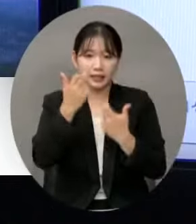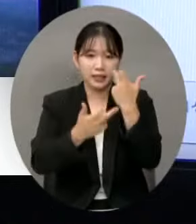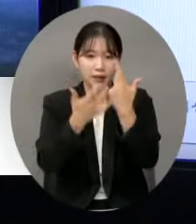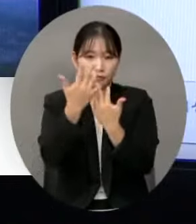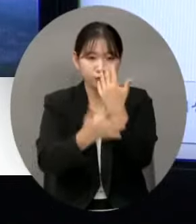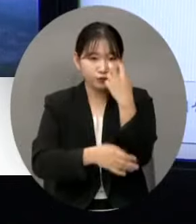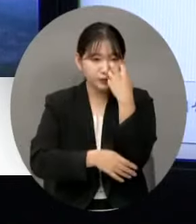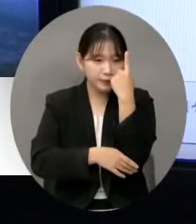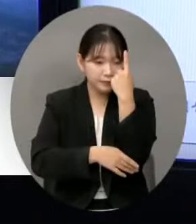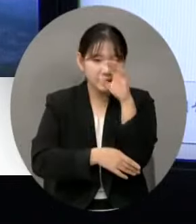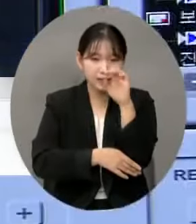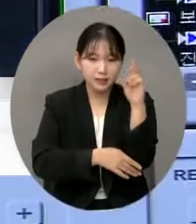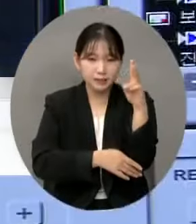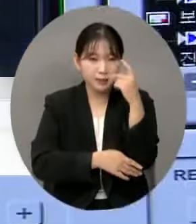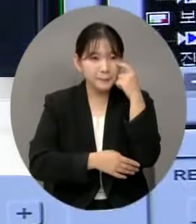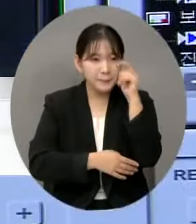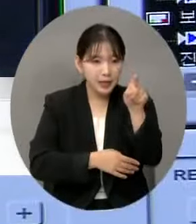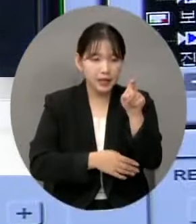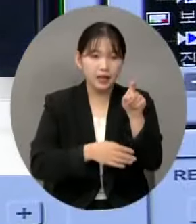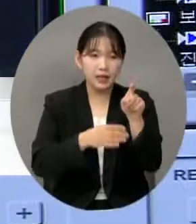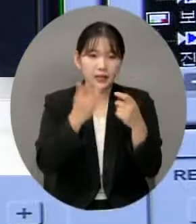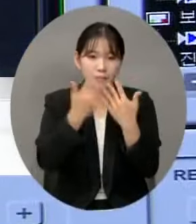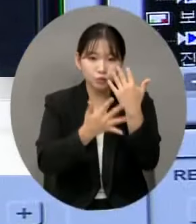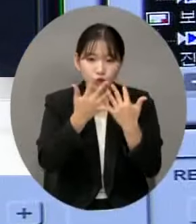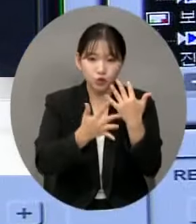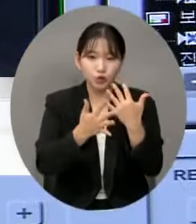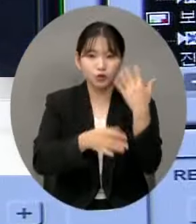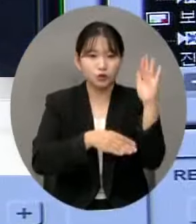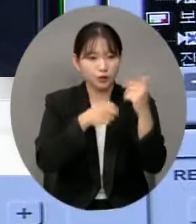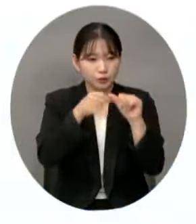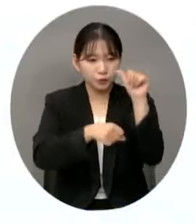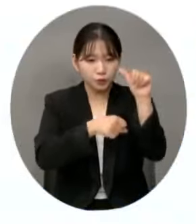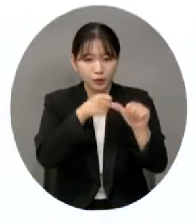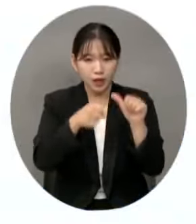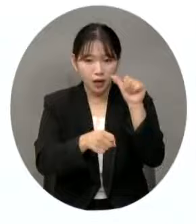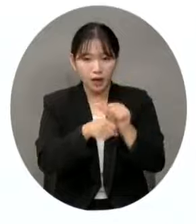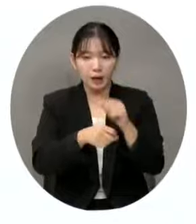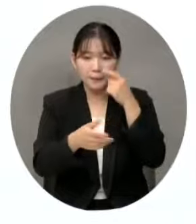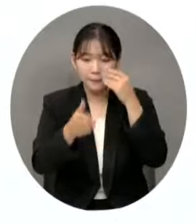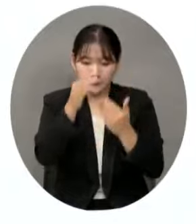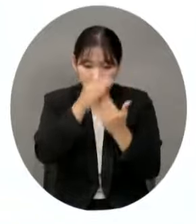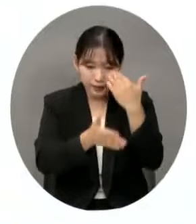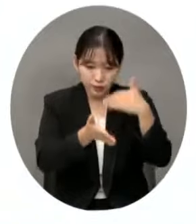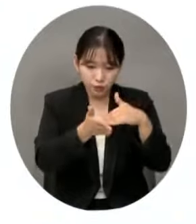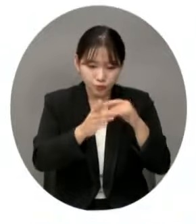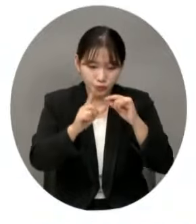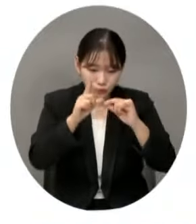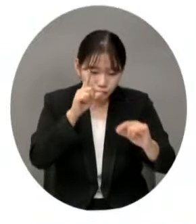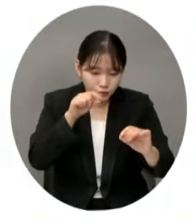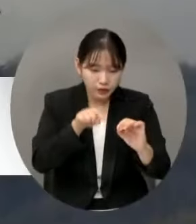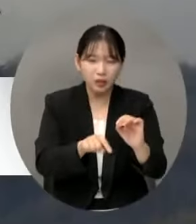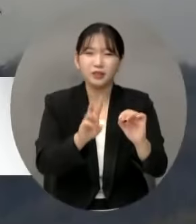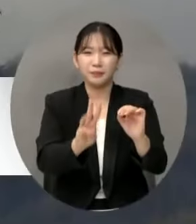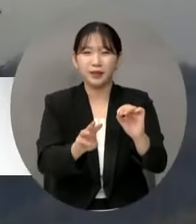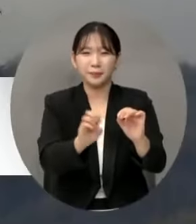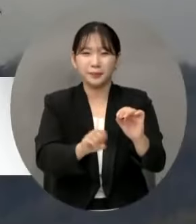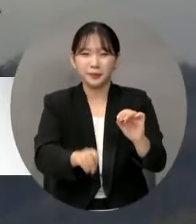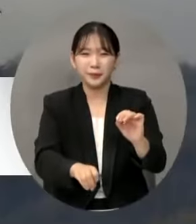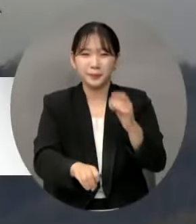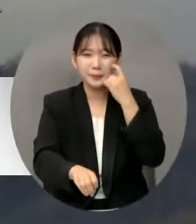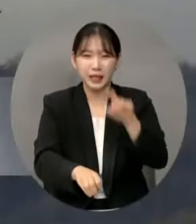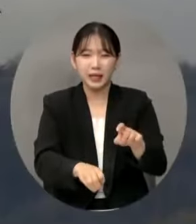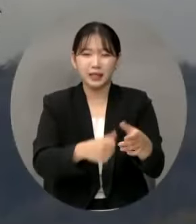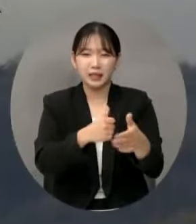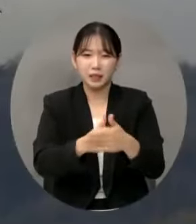감시 CCTV가 발견한 산불이 최근 5년간 발생 건수의 0.3%에 불과해 예산 대비 효율이